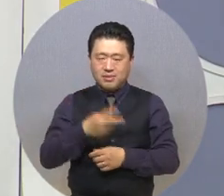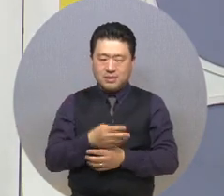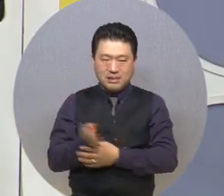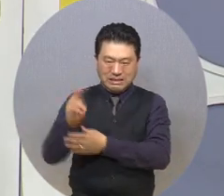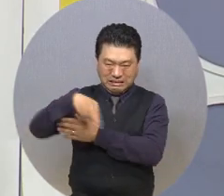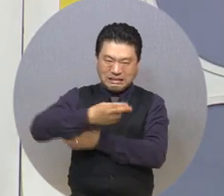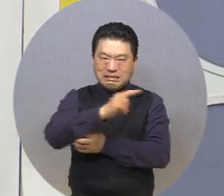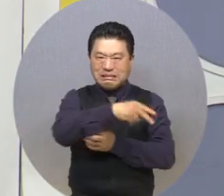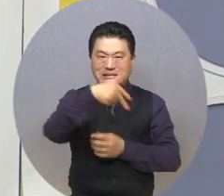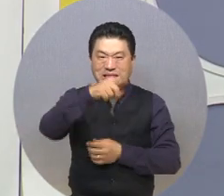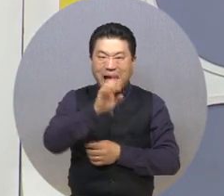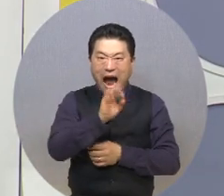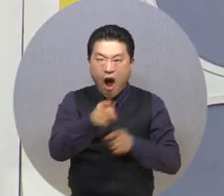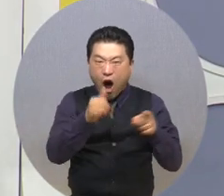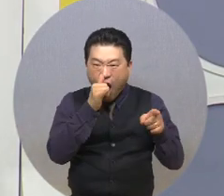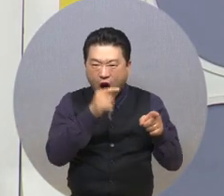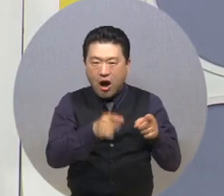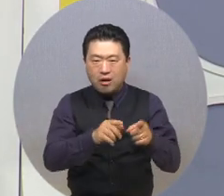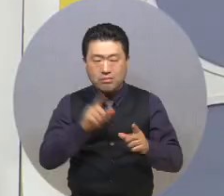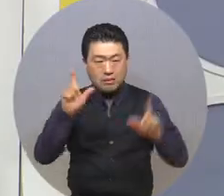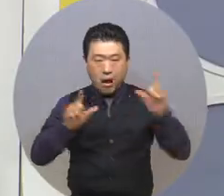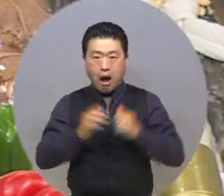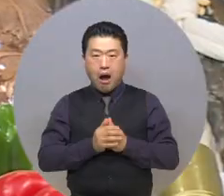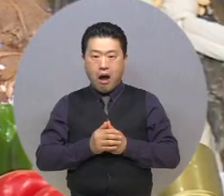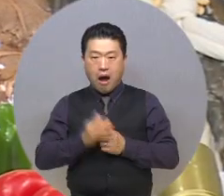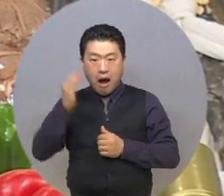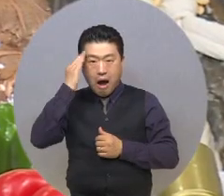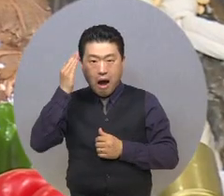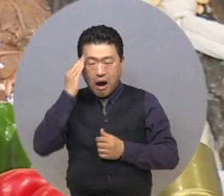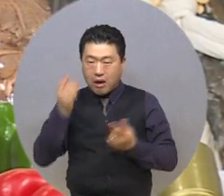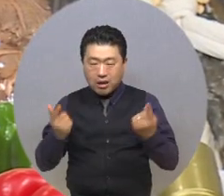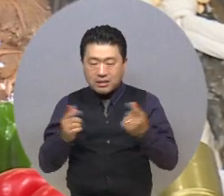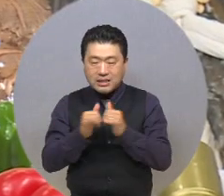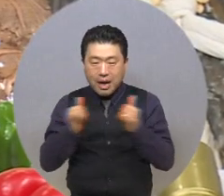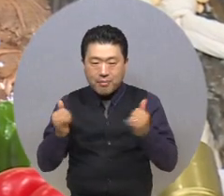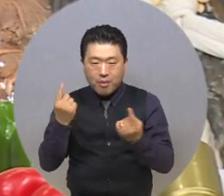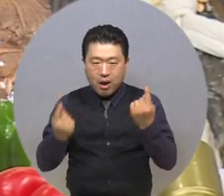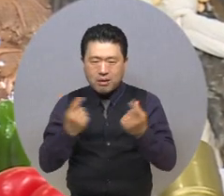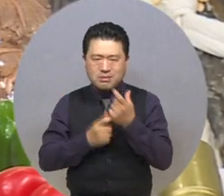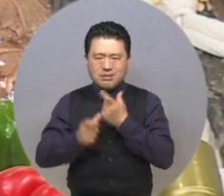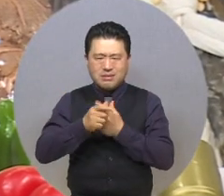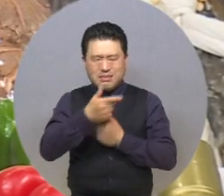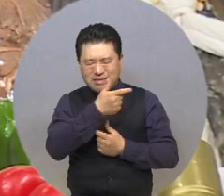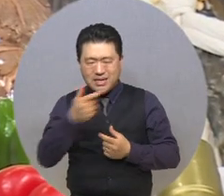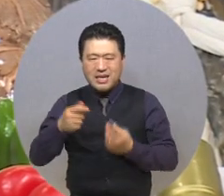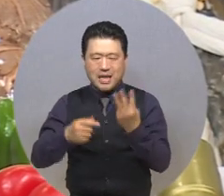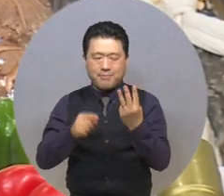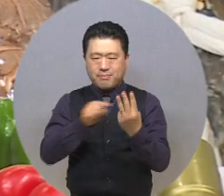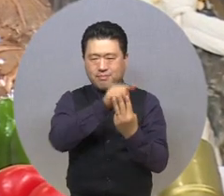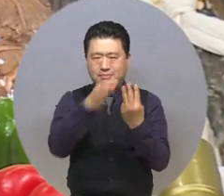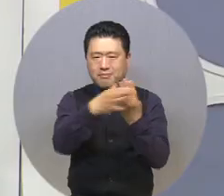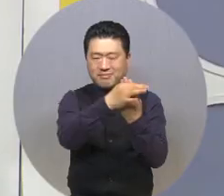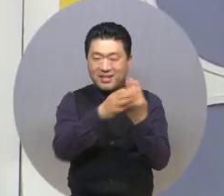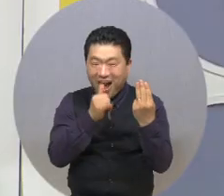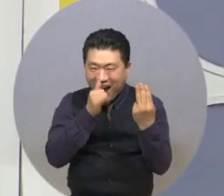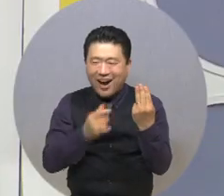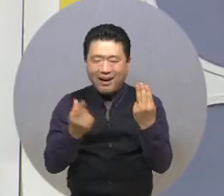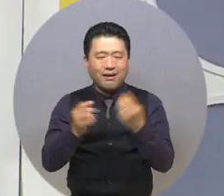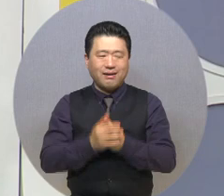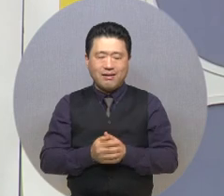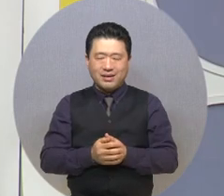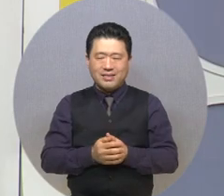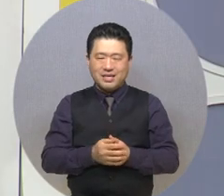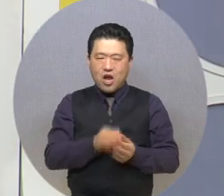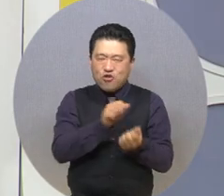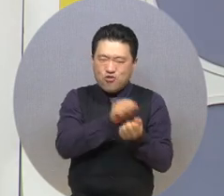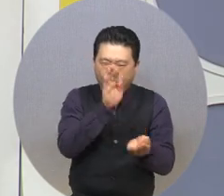경우는 사람보다 한우가 더 많다 그래요. 장흥 산화. 네, 맞습니다. 피조개, 표고버섯, 한우. 네,